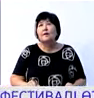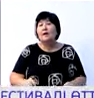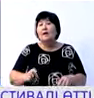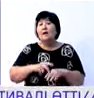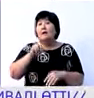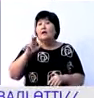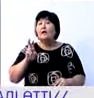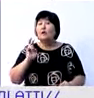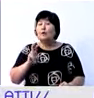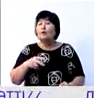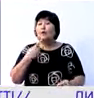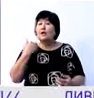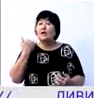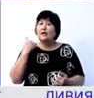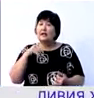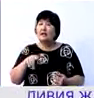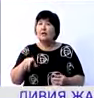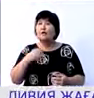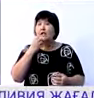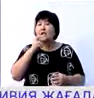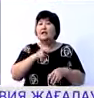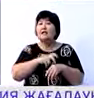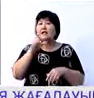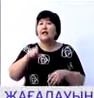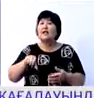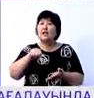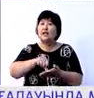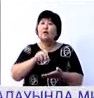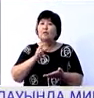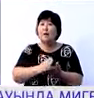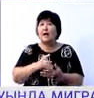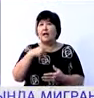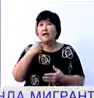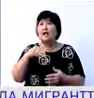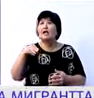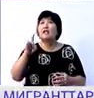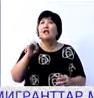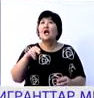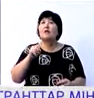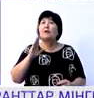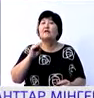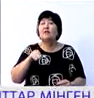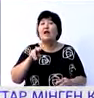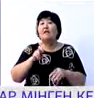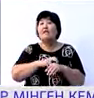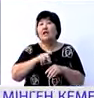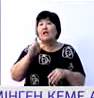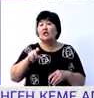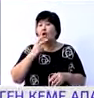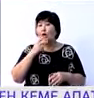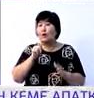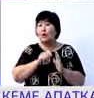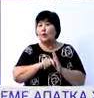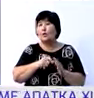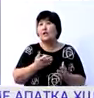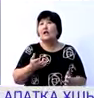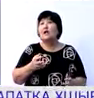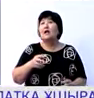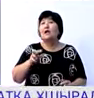Дәрігерге көрінуге келдік. Осы жерде жақсы дәрігерлер бар деп терапевт врачқа көріндім. Содан кейін